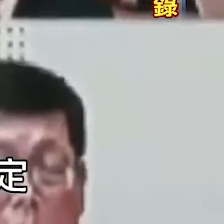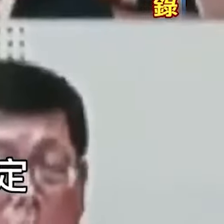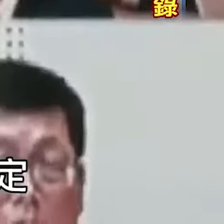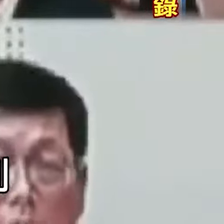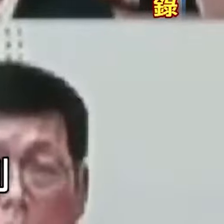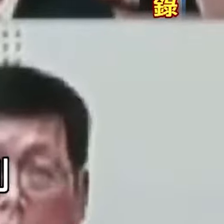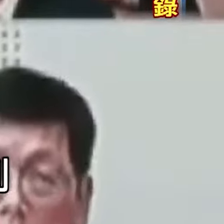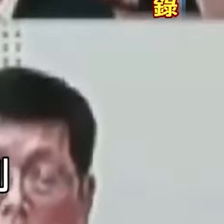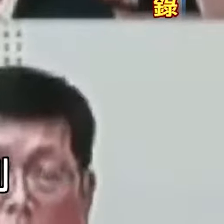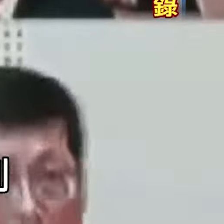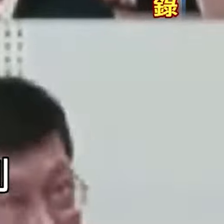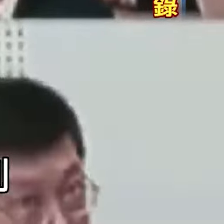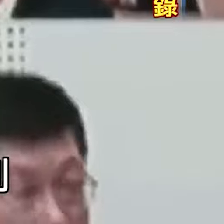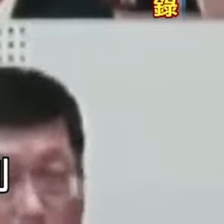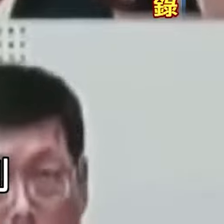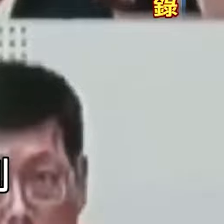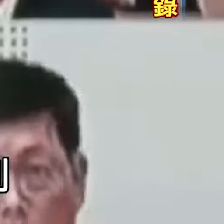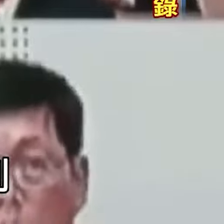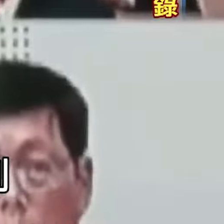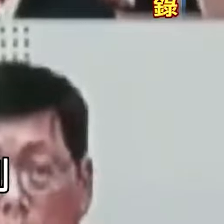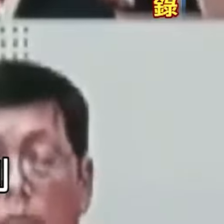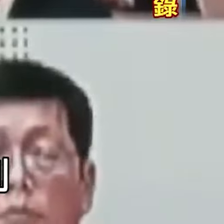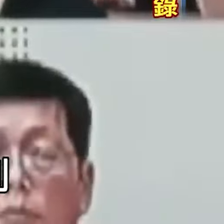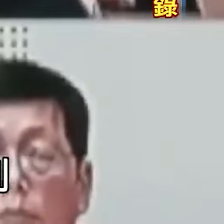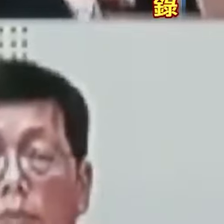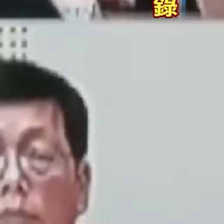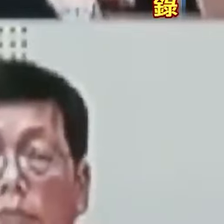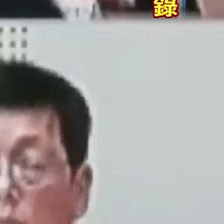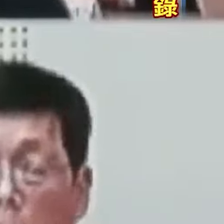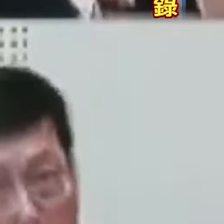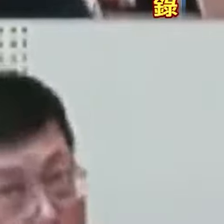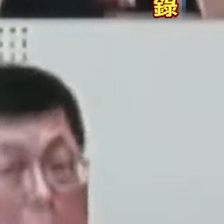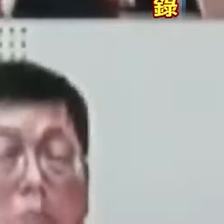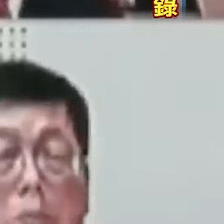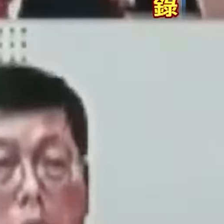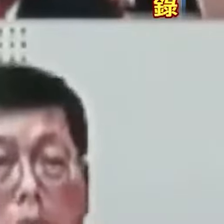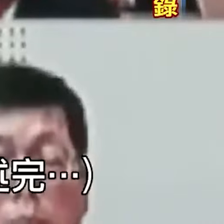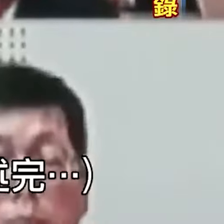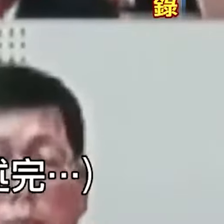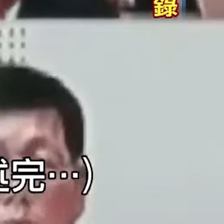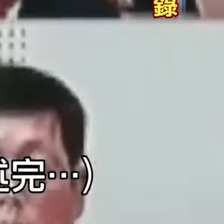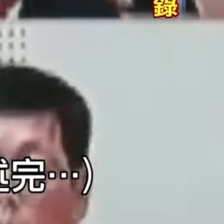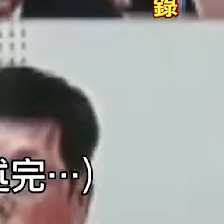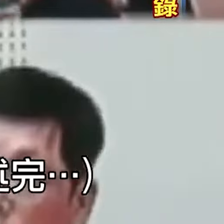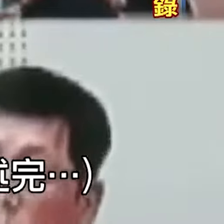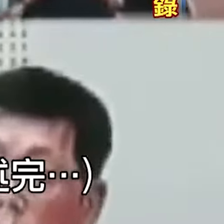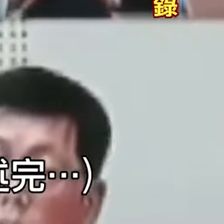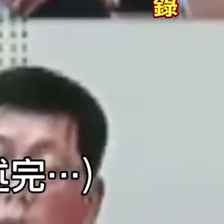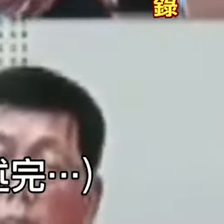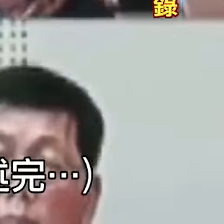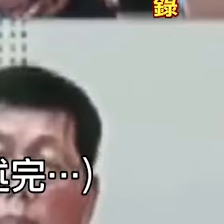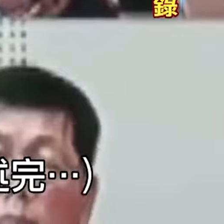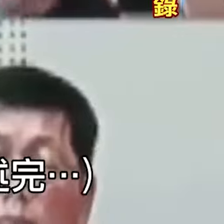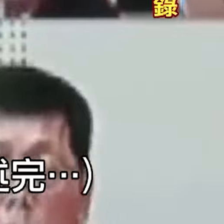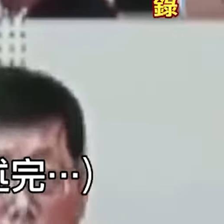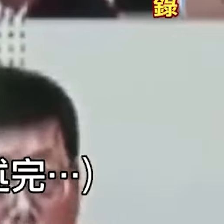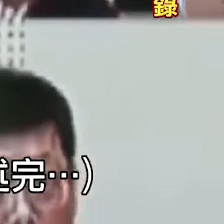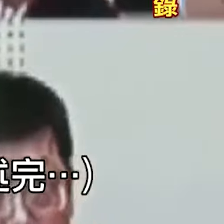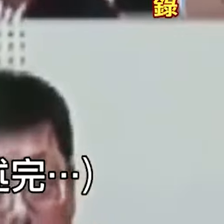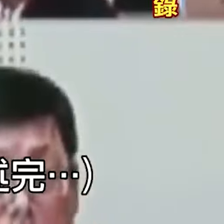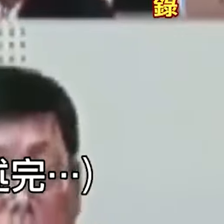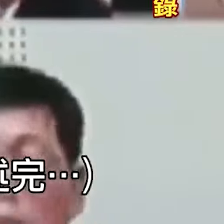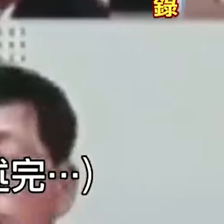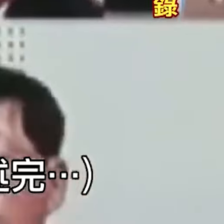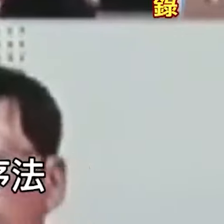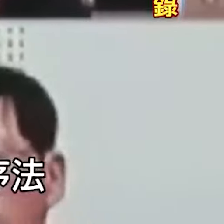序法的规定。异议是当事人的权利。 我刚刚 当我异议的时候， 是 主持人 鉴定人陈述完之后再